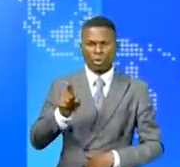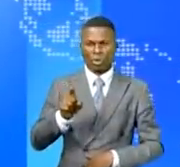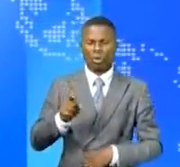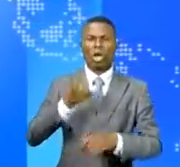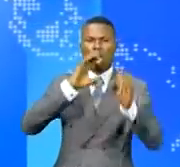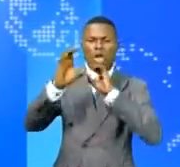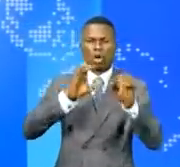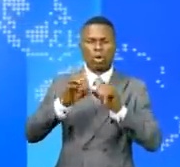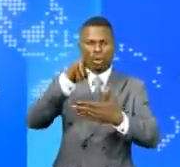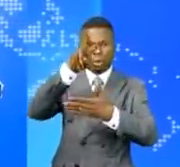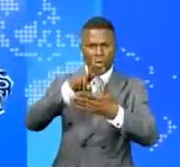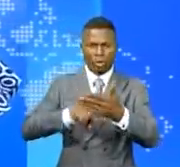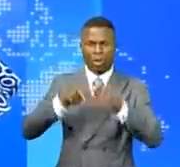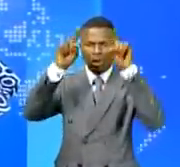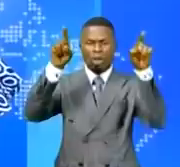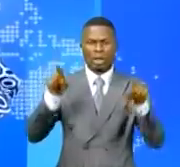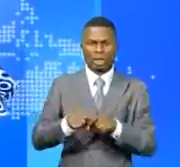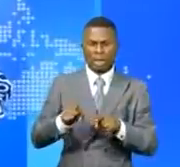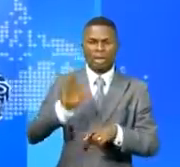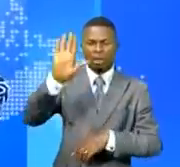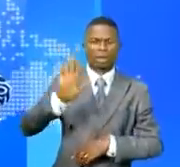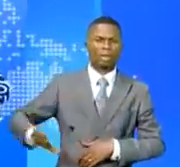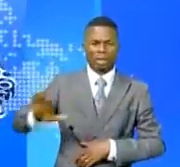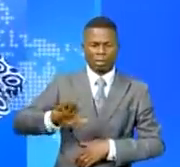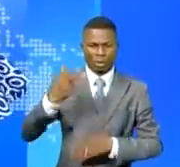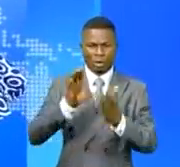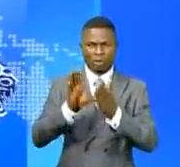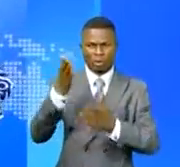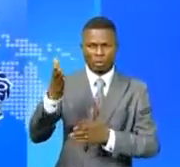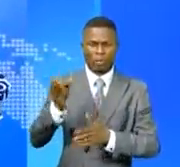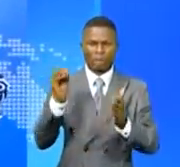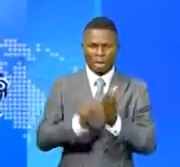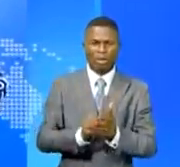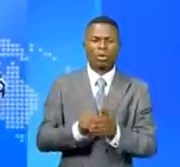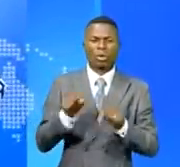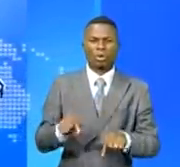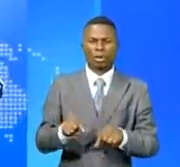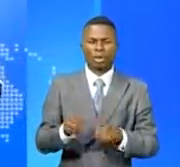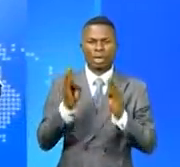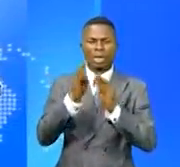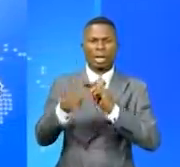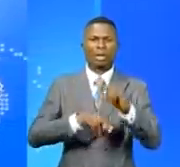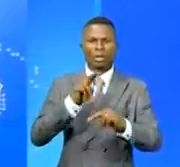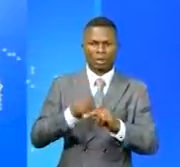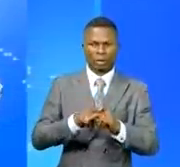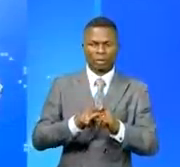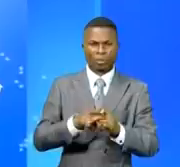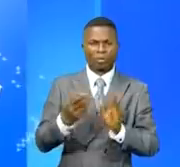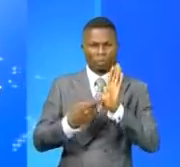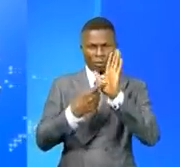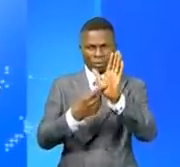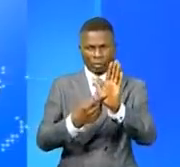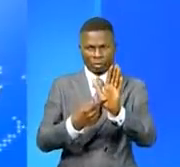un communiqué lu à la télévision tchadienne nationale. Autre chose à présent, l'Assemblée nationale a présenté,